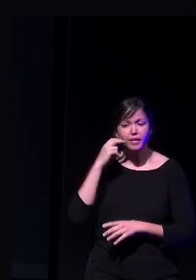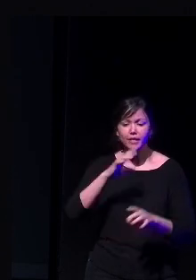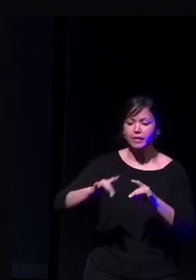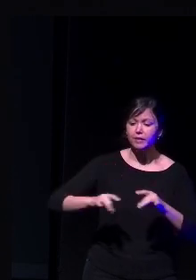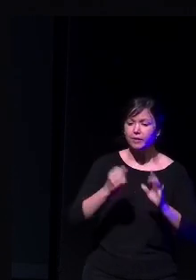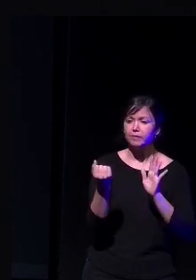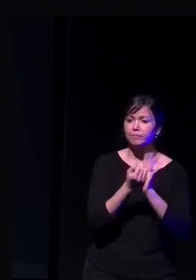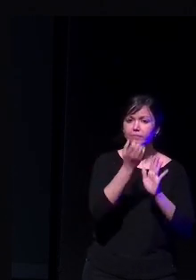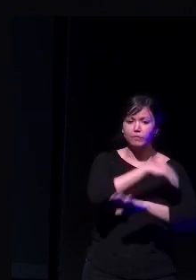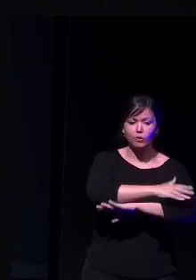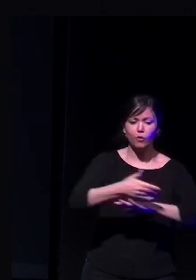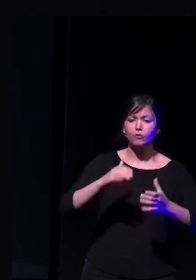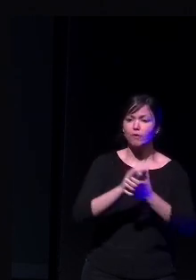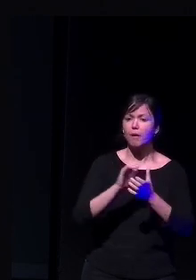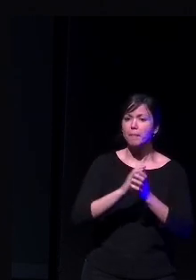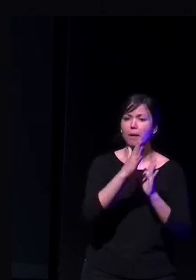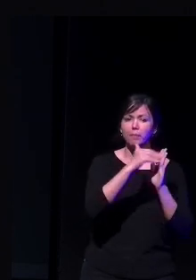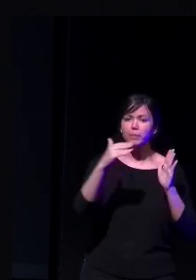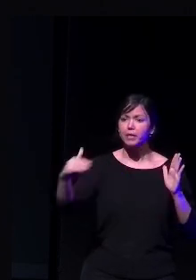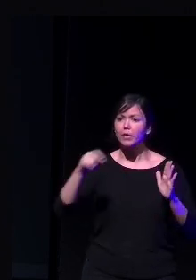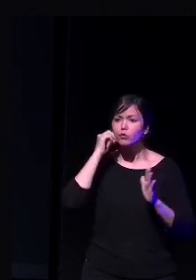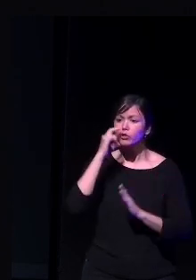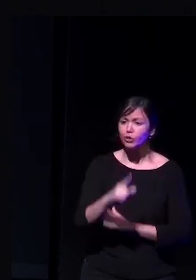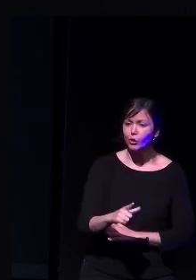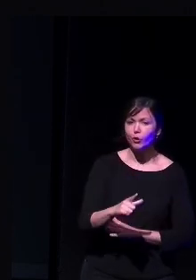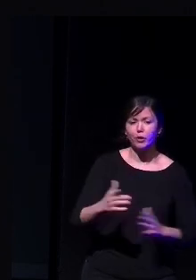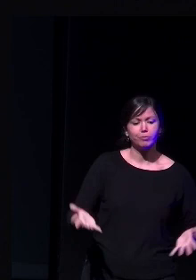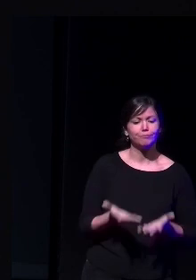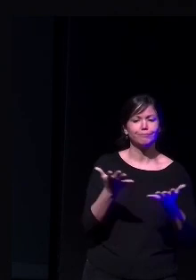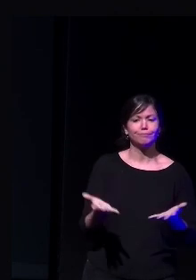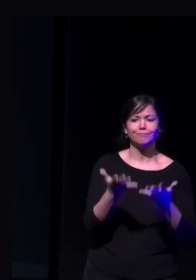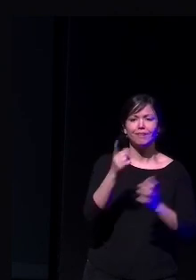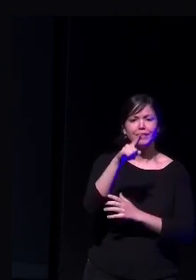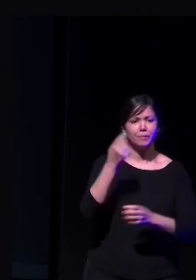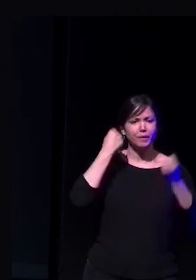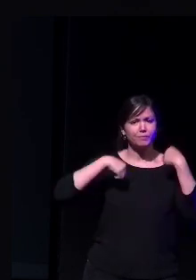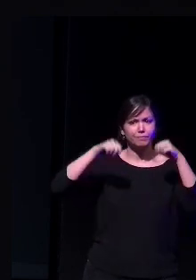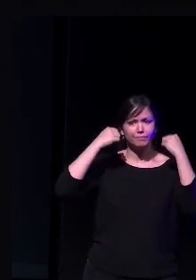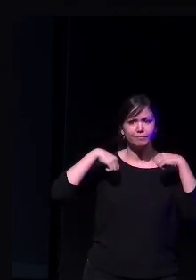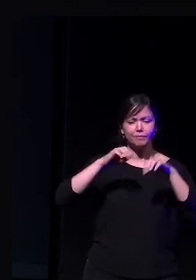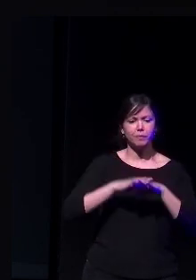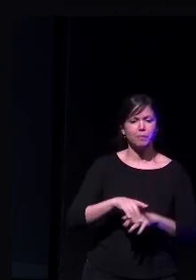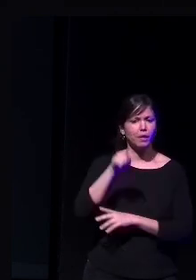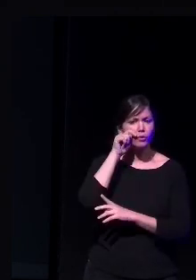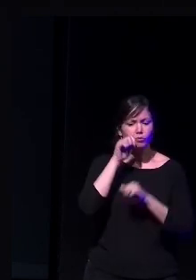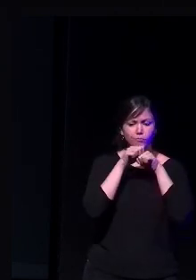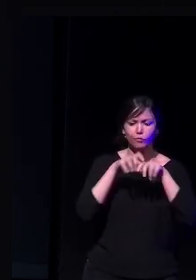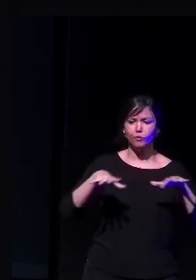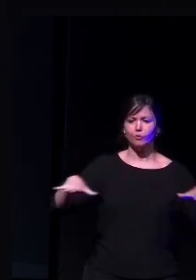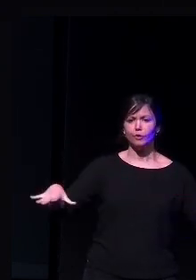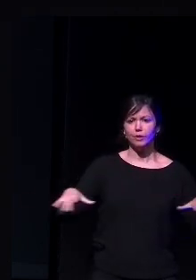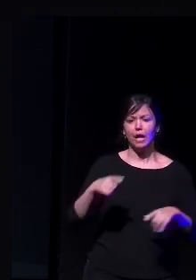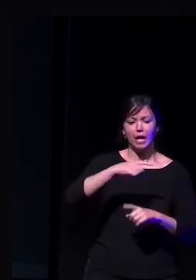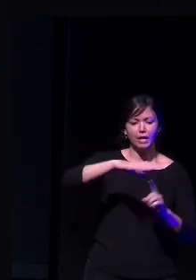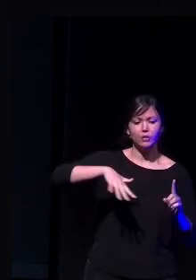les marques Costa Brava i Pirineu de Girona. Així mateix destaquin per la seva activitat a favor del desenvolupament del turisme a les